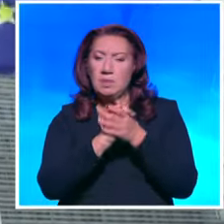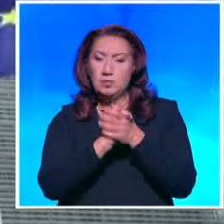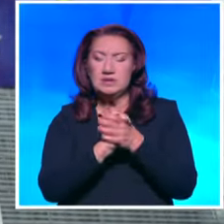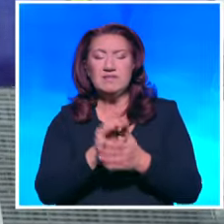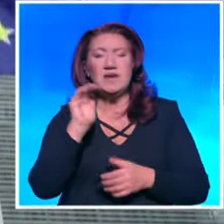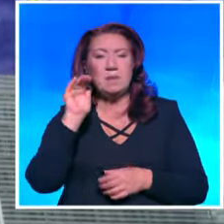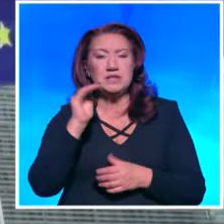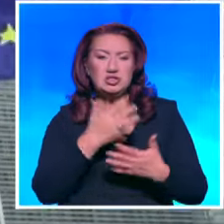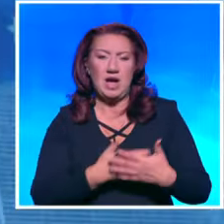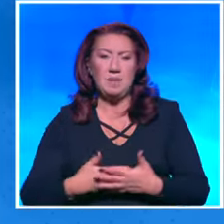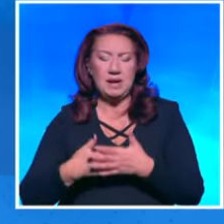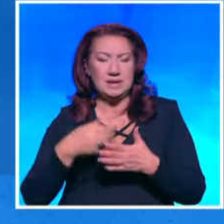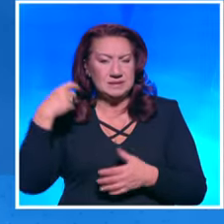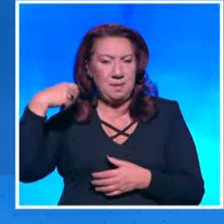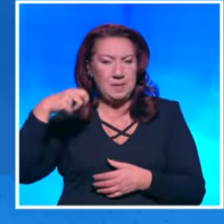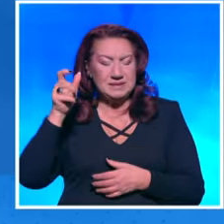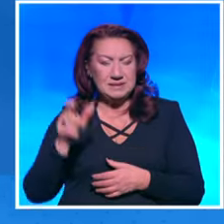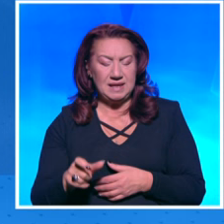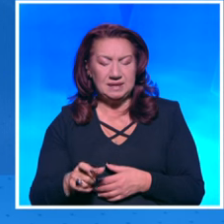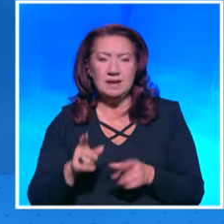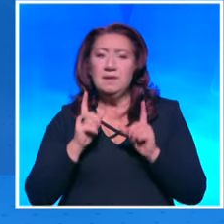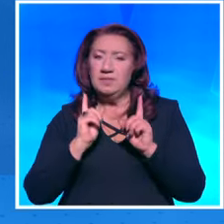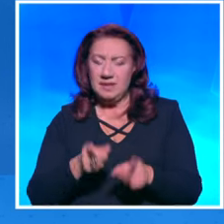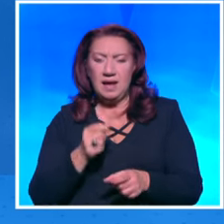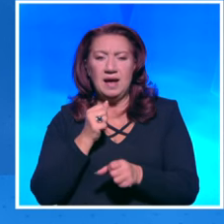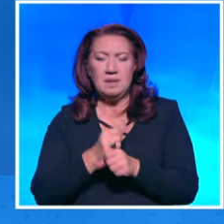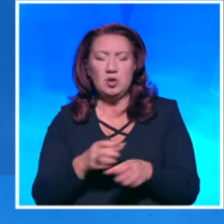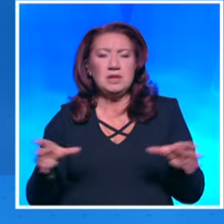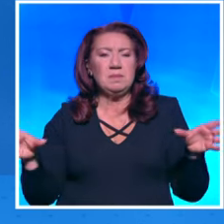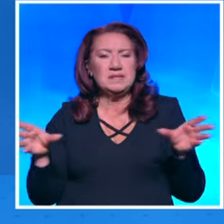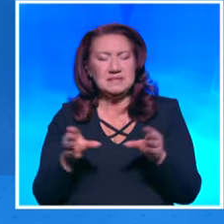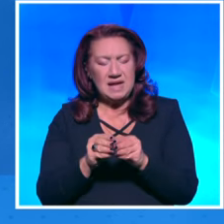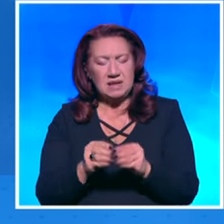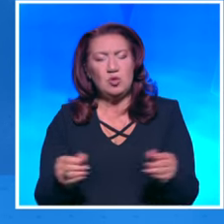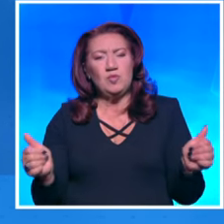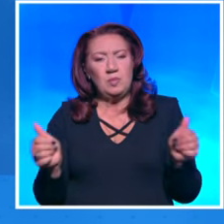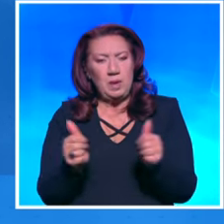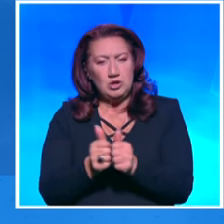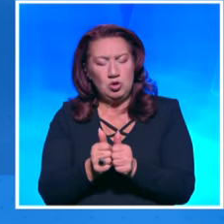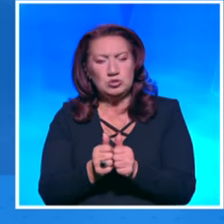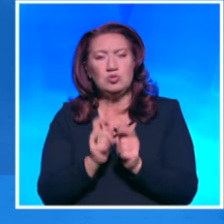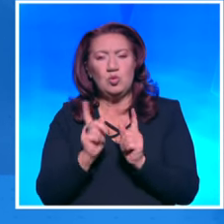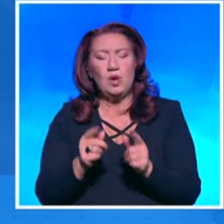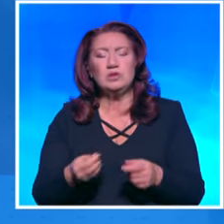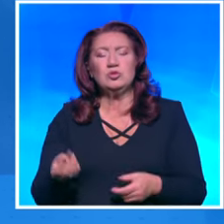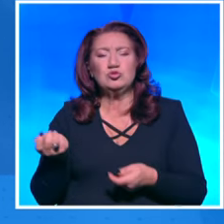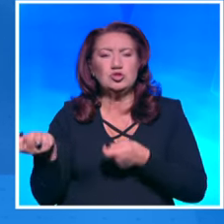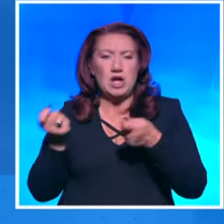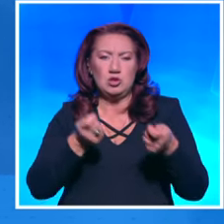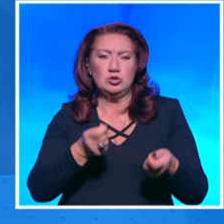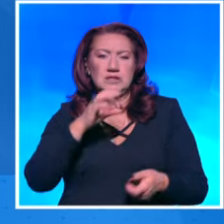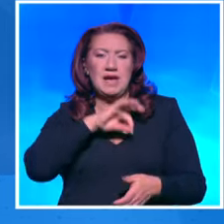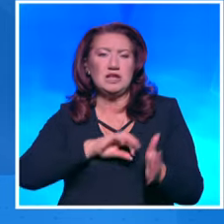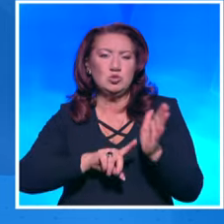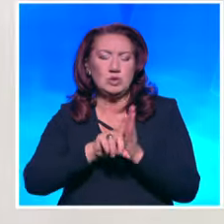американски президент нека работим заедно за трансатлантическо партньорство което продължава да носи резултати за